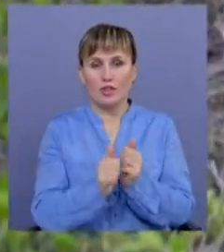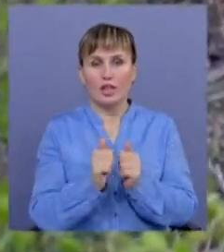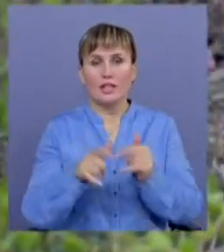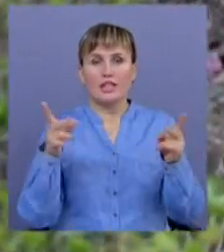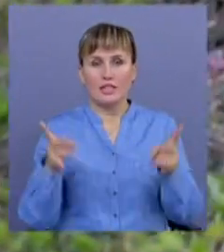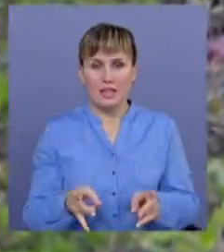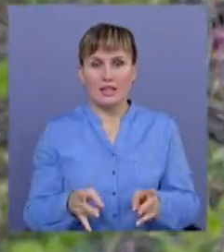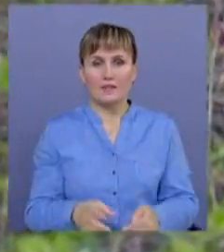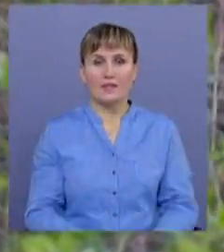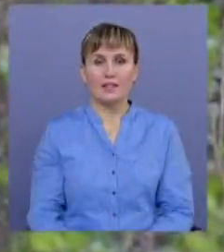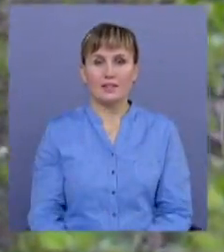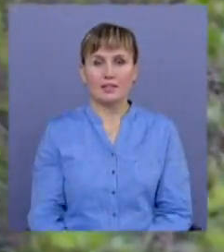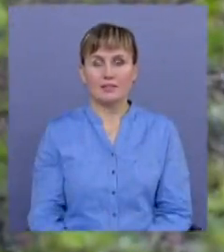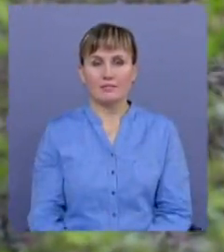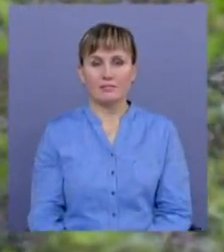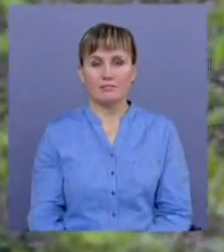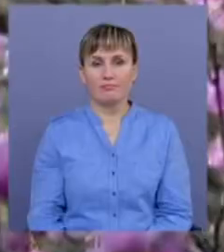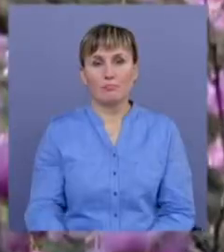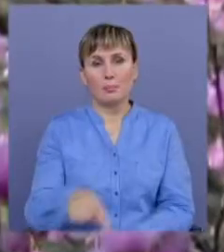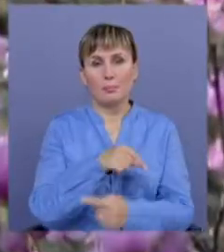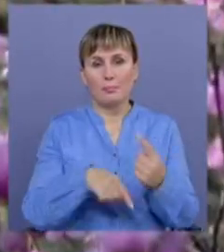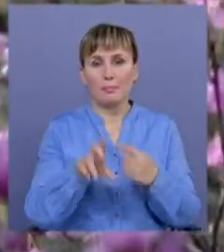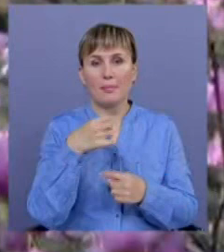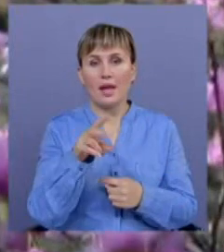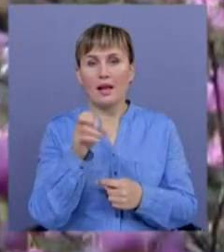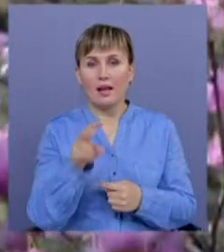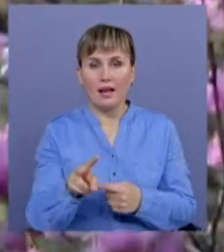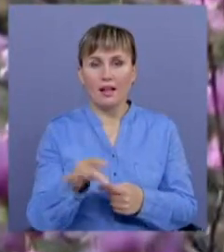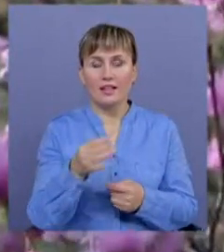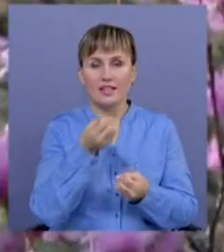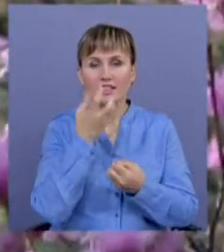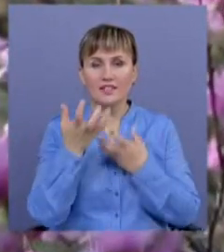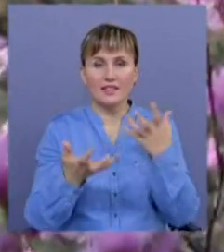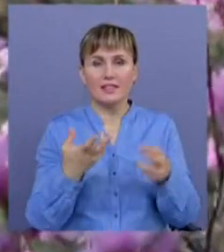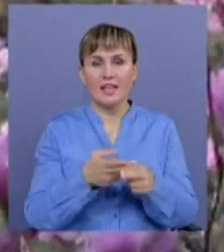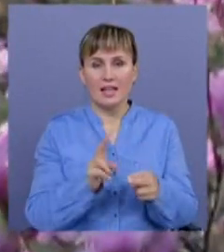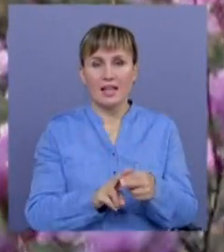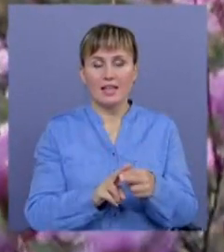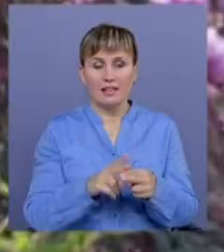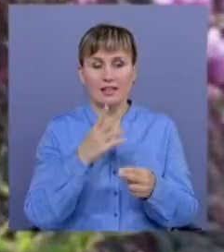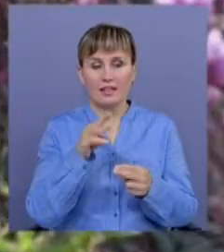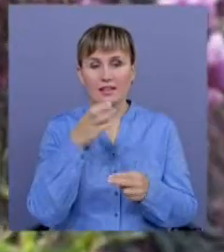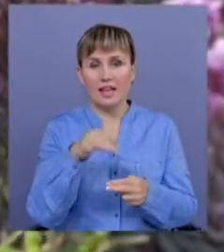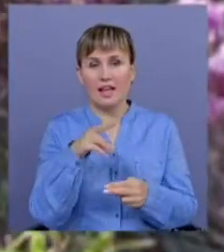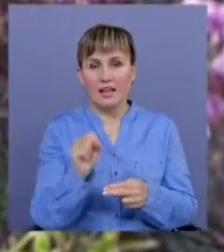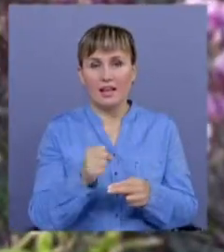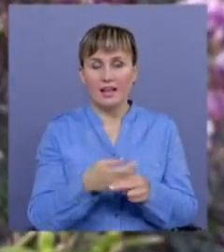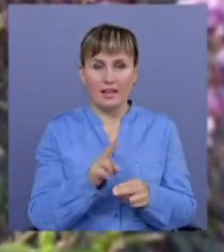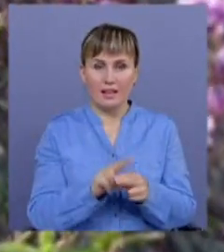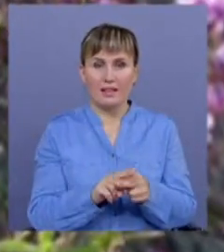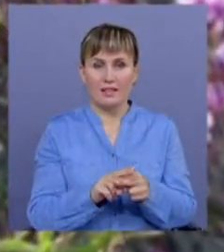жертвой браконьеров. Вокруг Байкала и на Алтае в момент цветения вот этого подлеска в тайге это